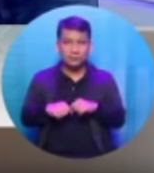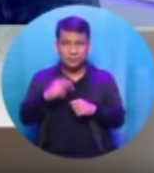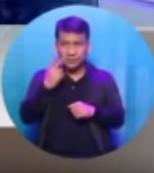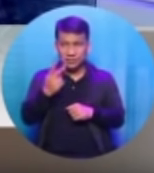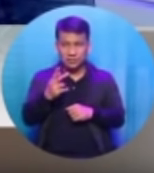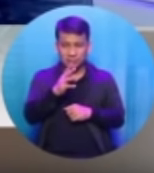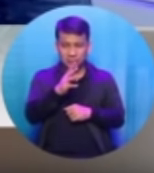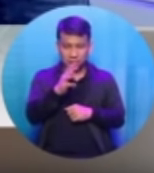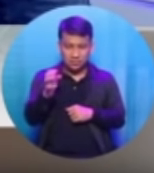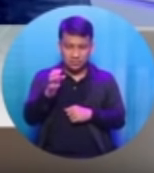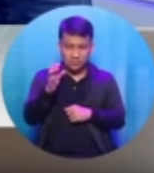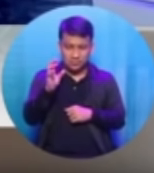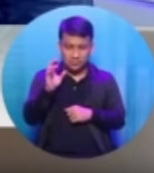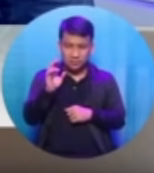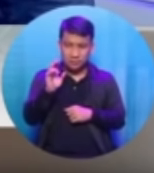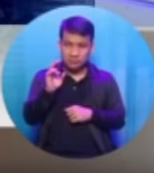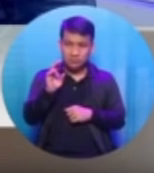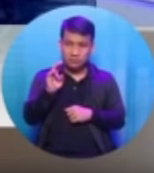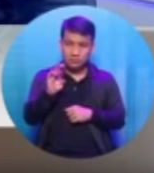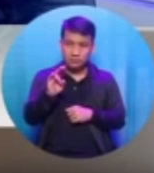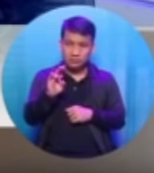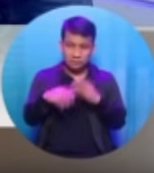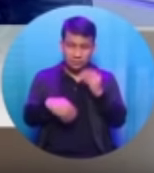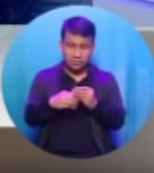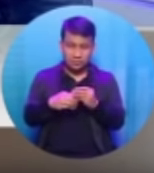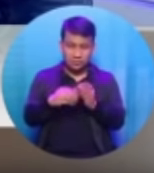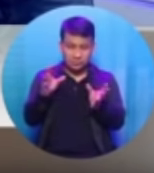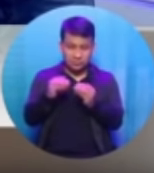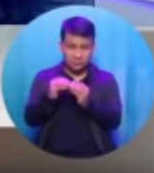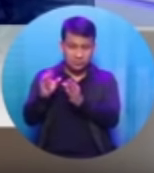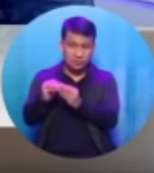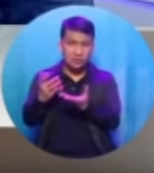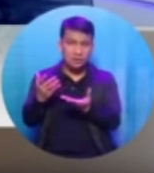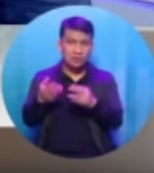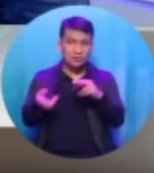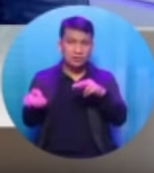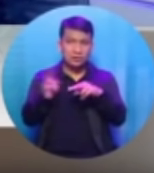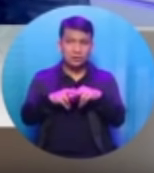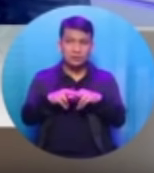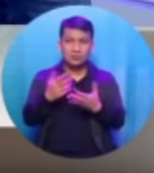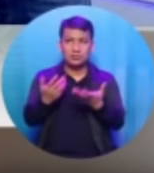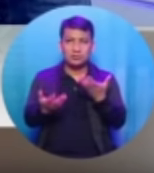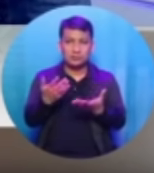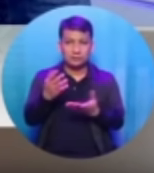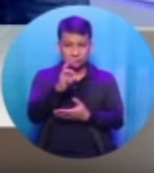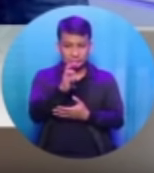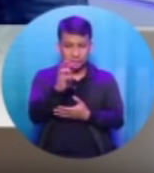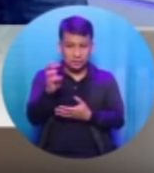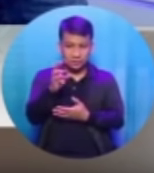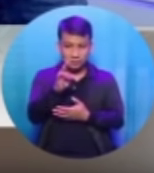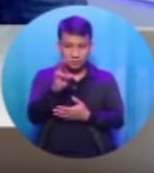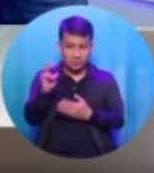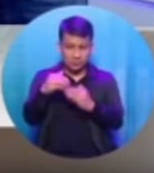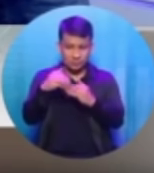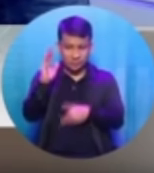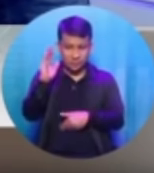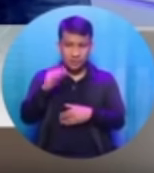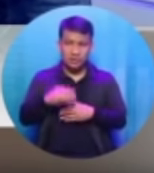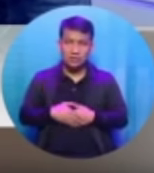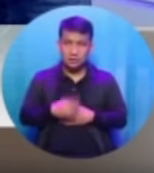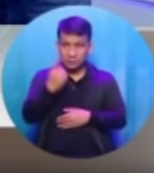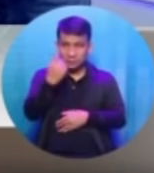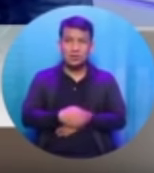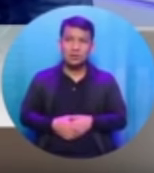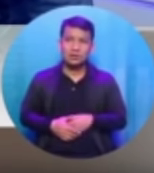na 537 dapat pag NCR plus OT pa, plus, abay dapat na nasa mga 600 to 700 kayo